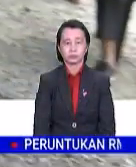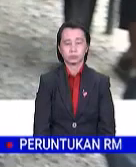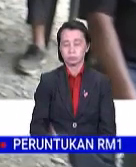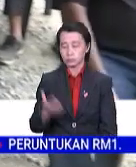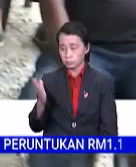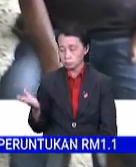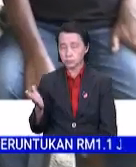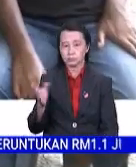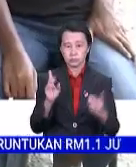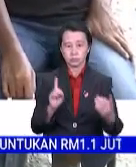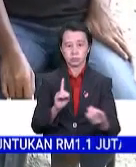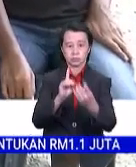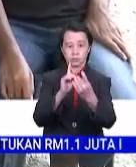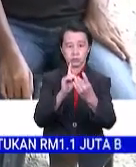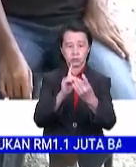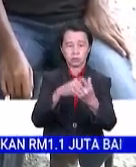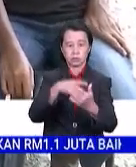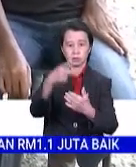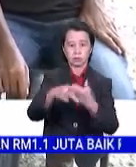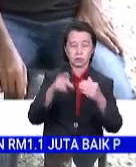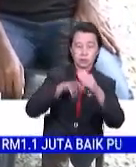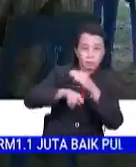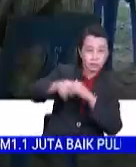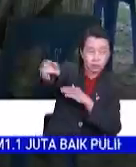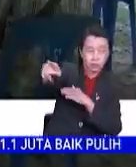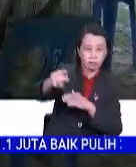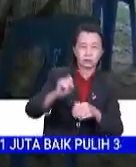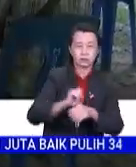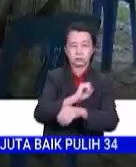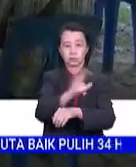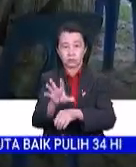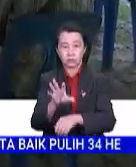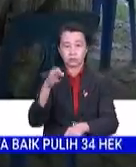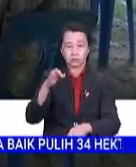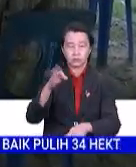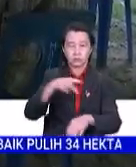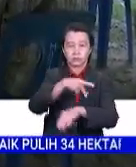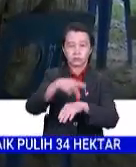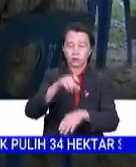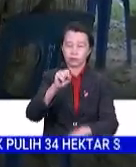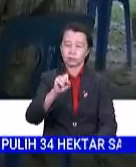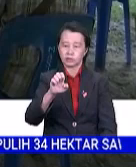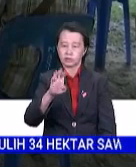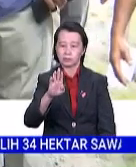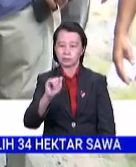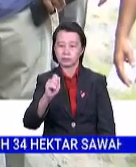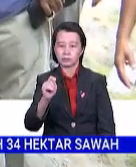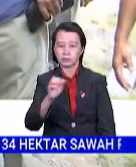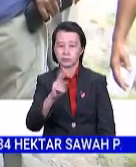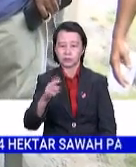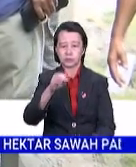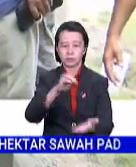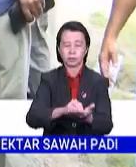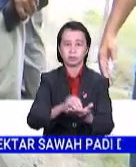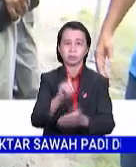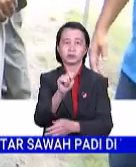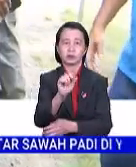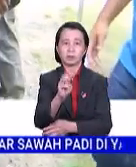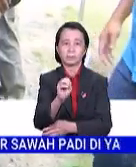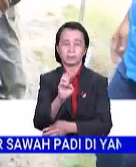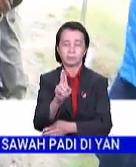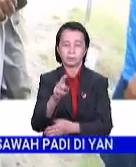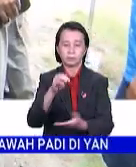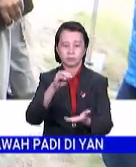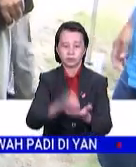Beliau ditemui pada program outreach vaksinasi COVID-19 Pulau Sebatik di Dewan Seri Tamang,